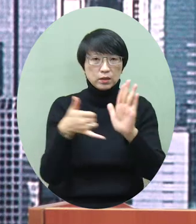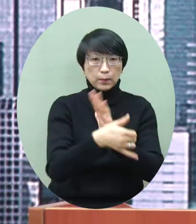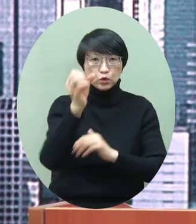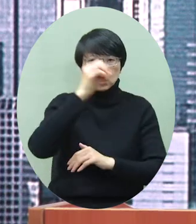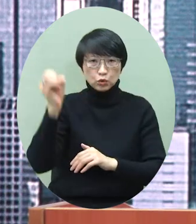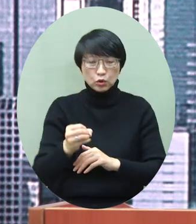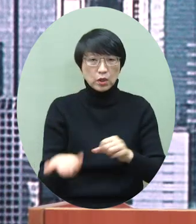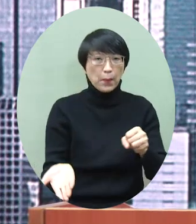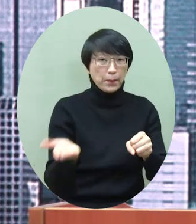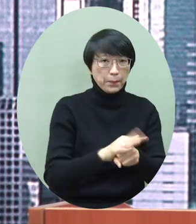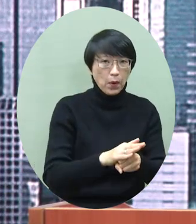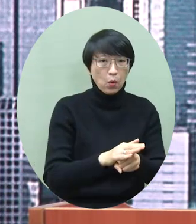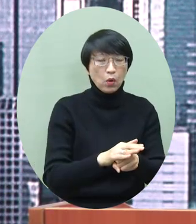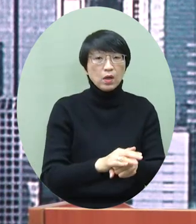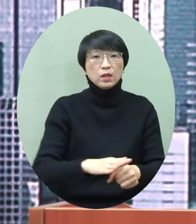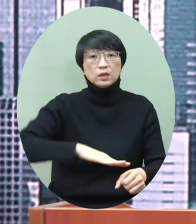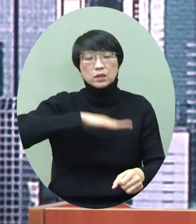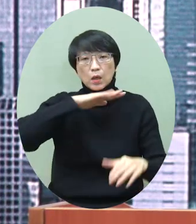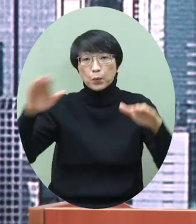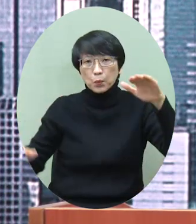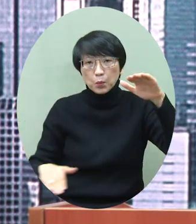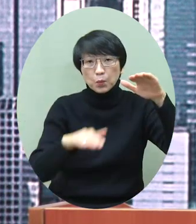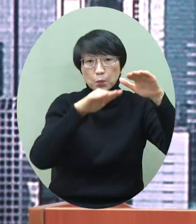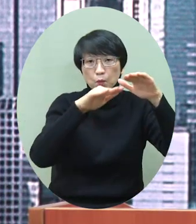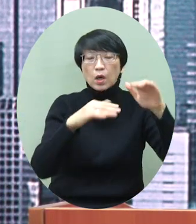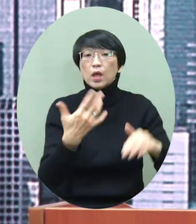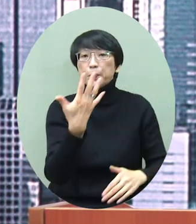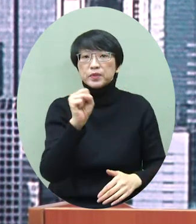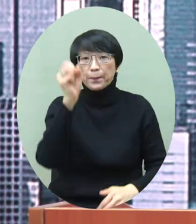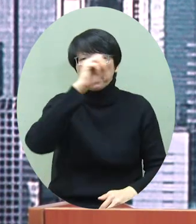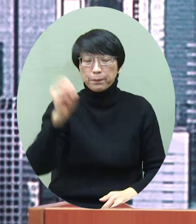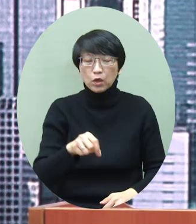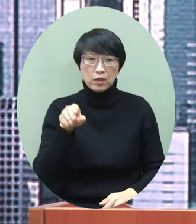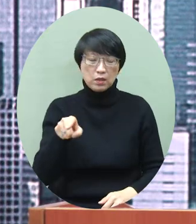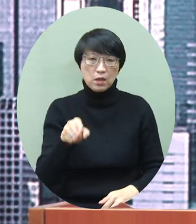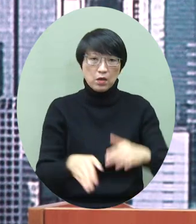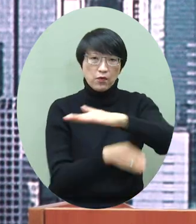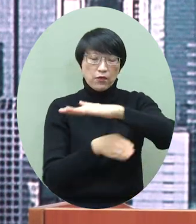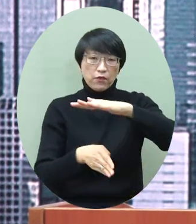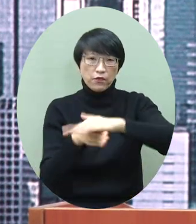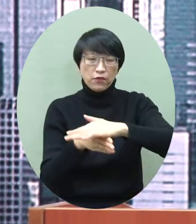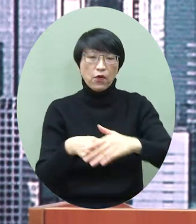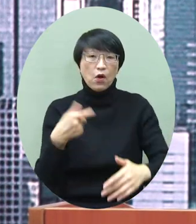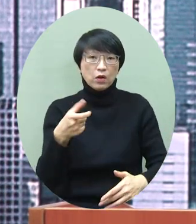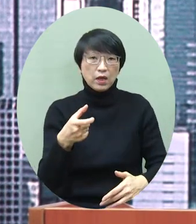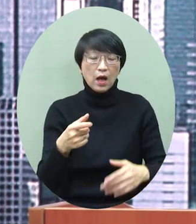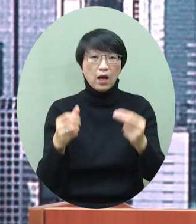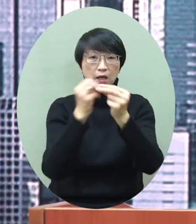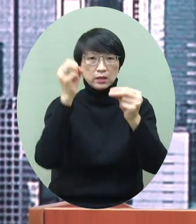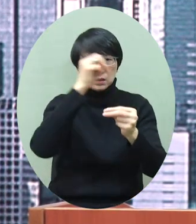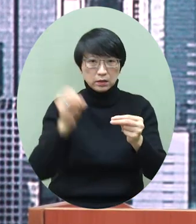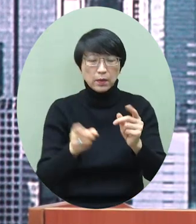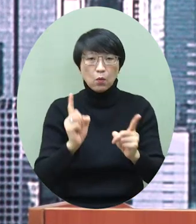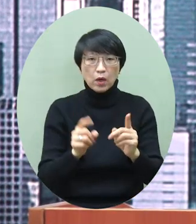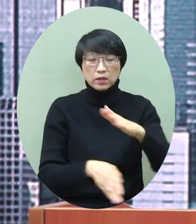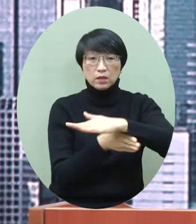係補翻，直至到50%嘅呢個差額。咁呢個係以咧就係、是、嗰個房價嘅70%，或者係每間房係